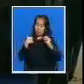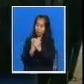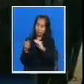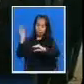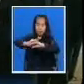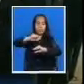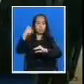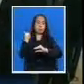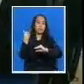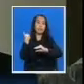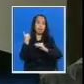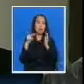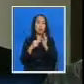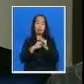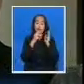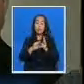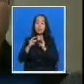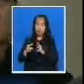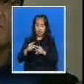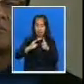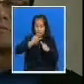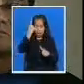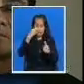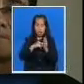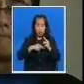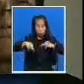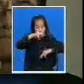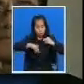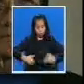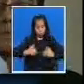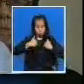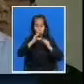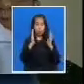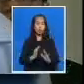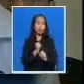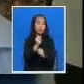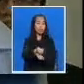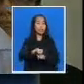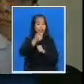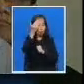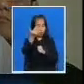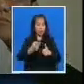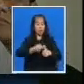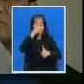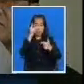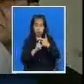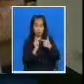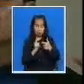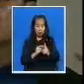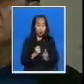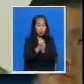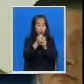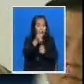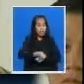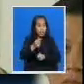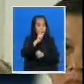ะครับอันนี้ก็เป็นด้านแรกที่ผมบอกว่าเรามาดูแลเรื่องของของชีวิตของเกษตรกร คุณภาพชีวิตของเกษตรกร แต่ด้านที่2เนี่ยก็คือว่าเราต้องมาพัฒนา